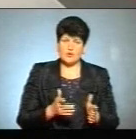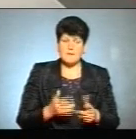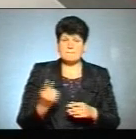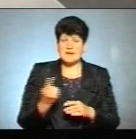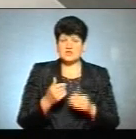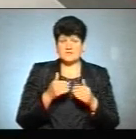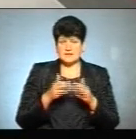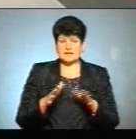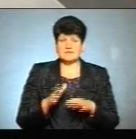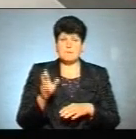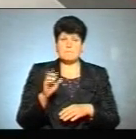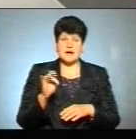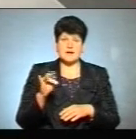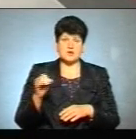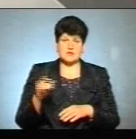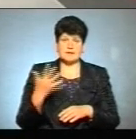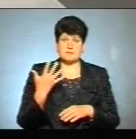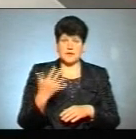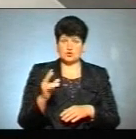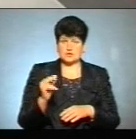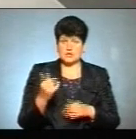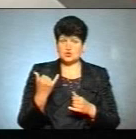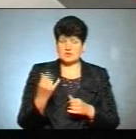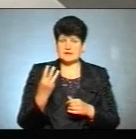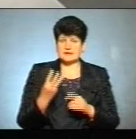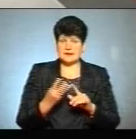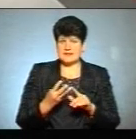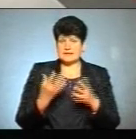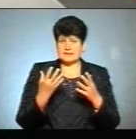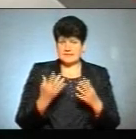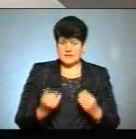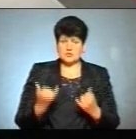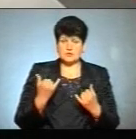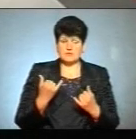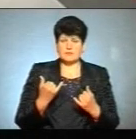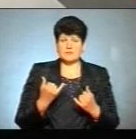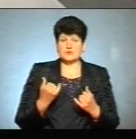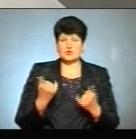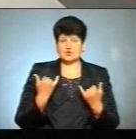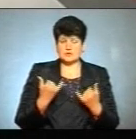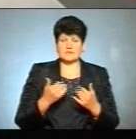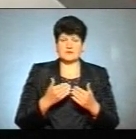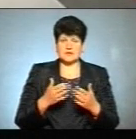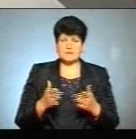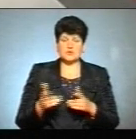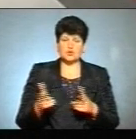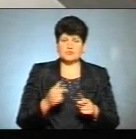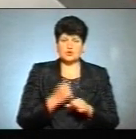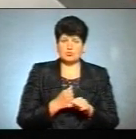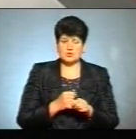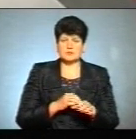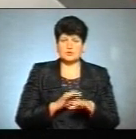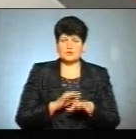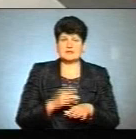відкрився ринок Бережанок 5 числа. Сьогодні третій день, буквально сьогодні перший відкрився. Підготовчі роботи робилися